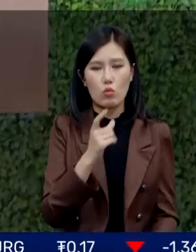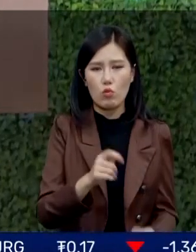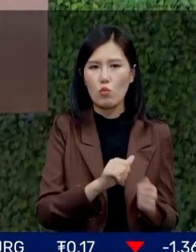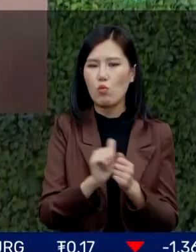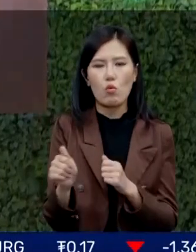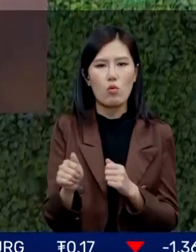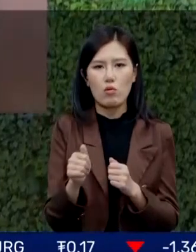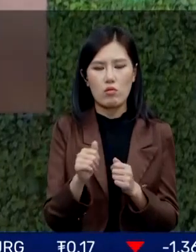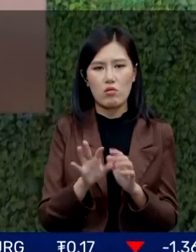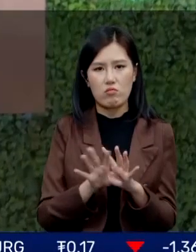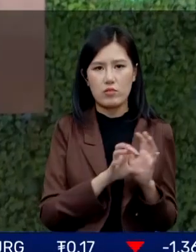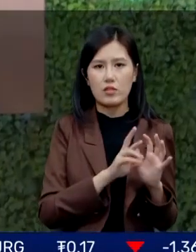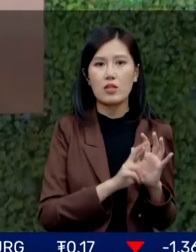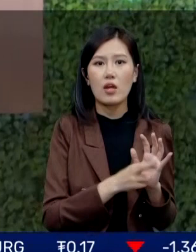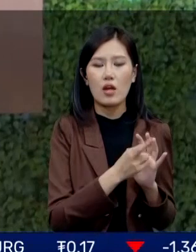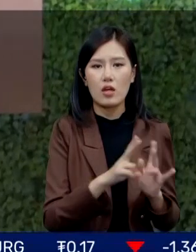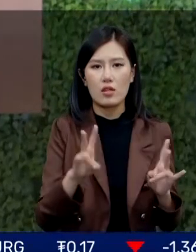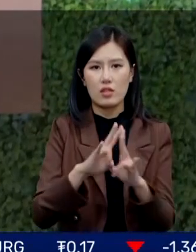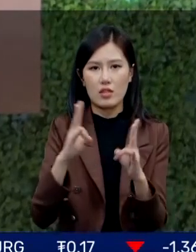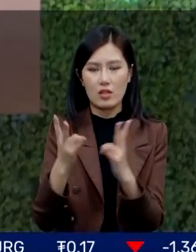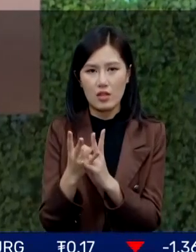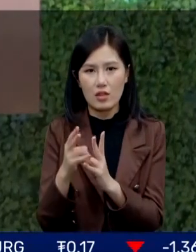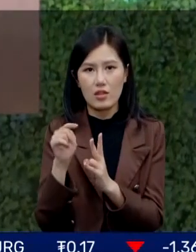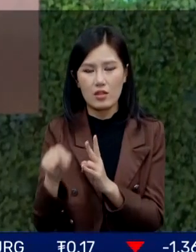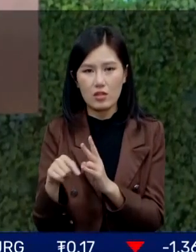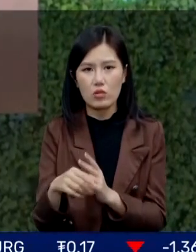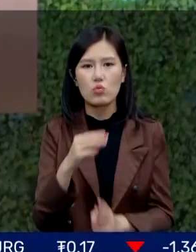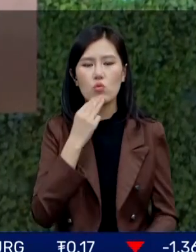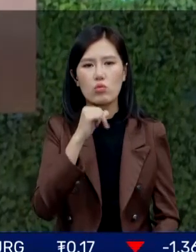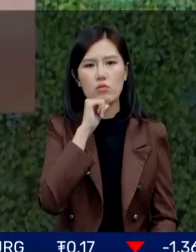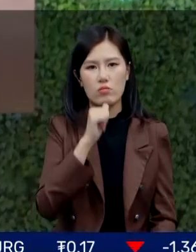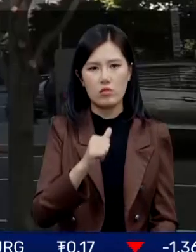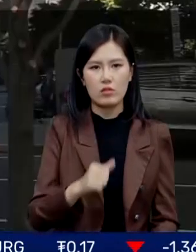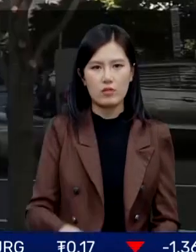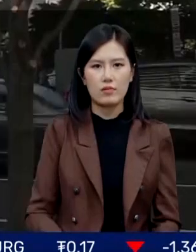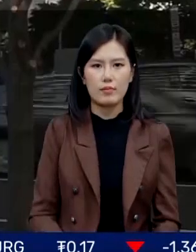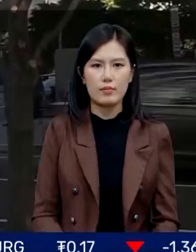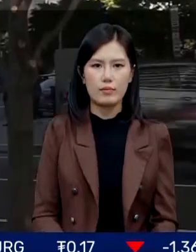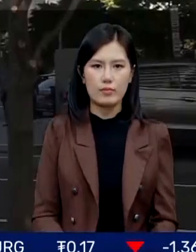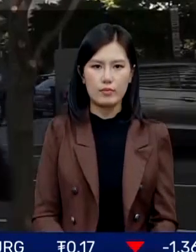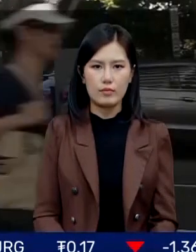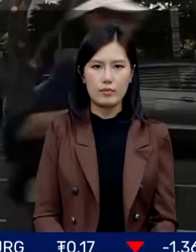байна. Яагаад тэгэхээр эн чинь нийгмийн даатгалын сан маань шудраг ус тогтолцоо болчиход байгаа хэрэг байна.